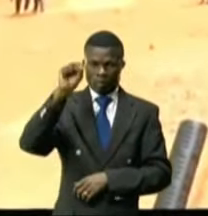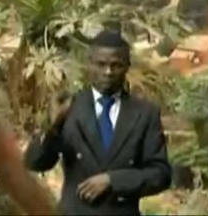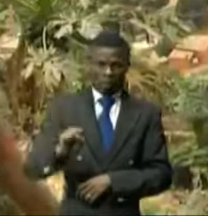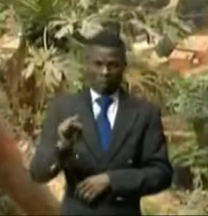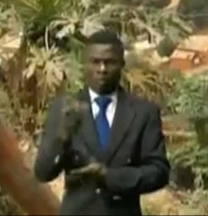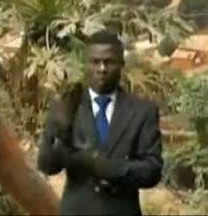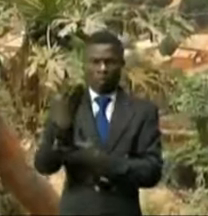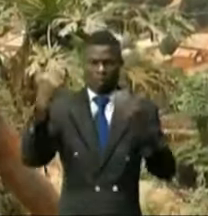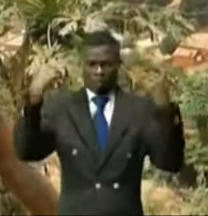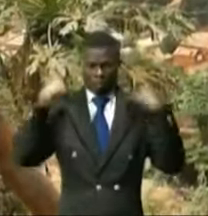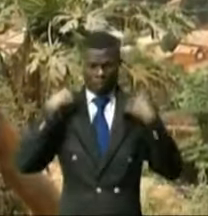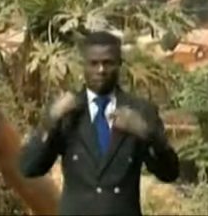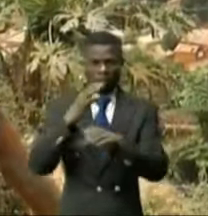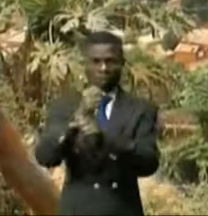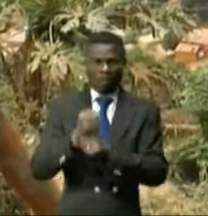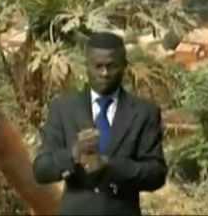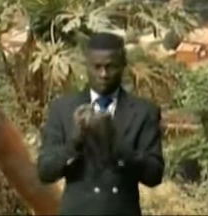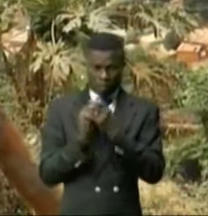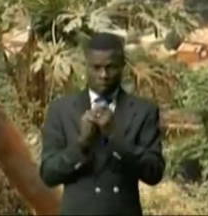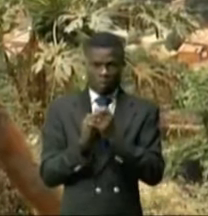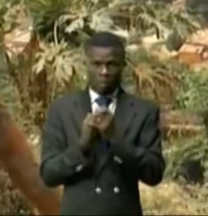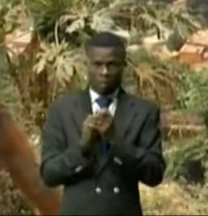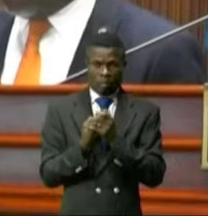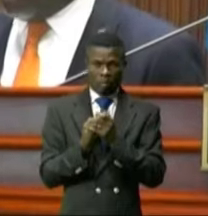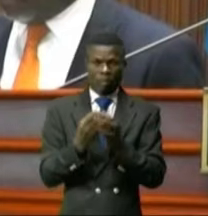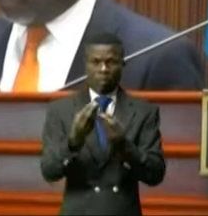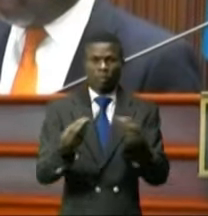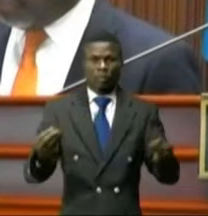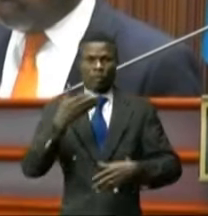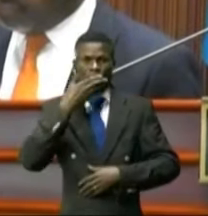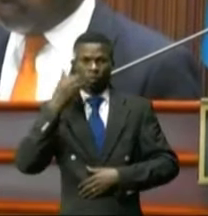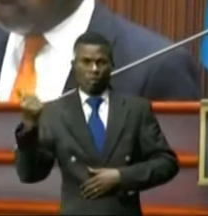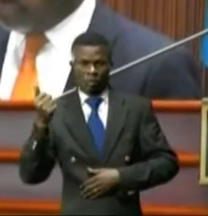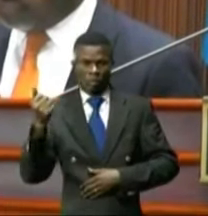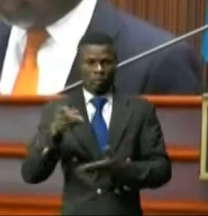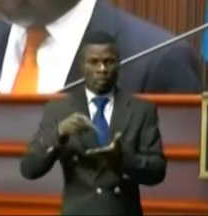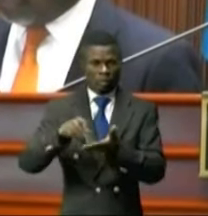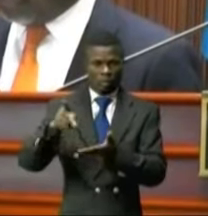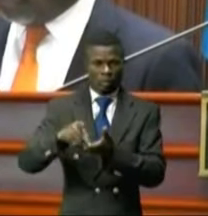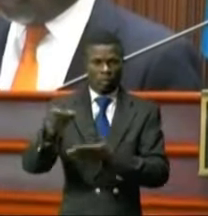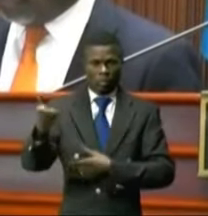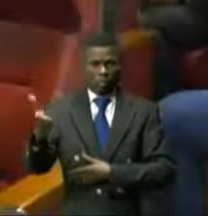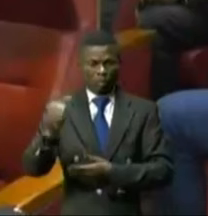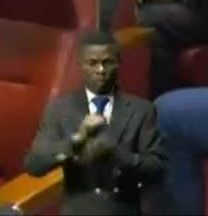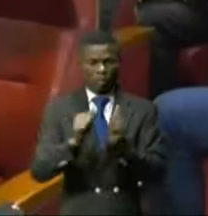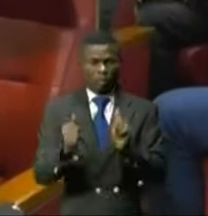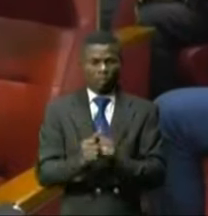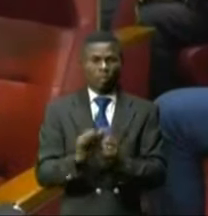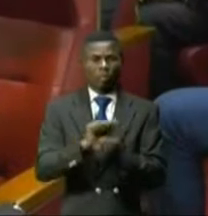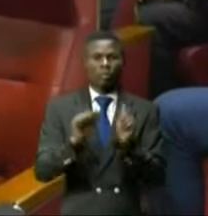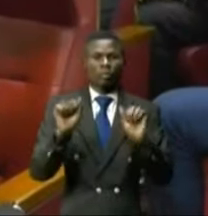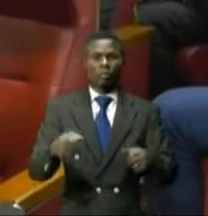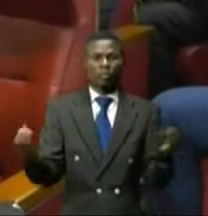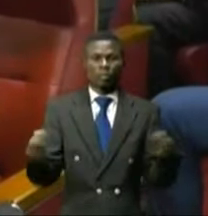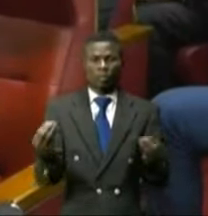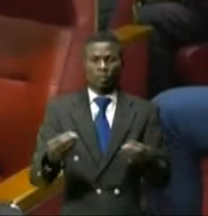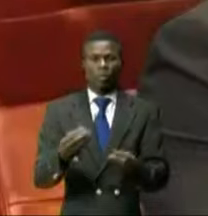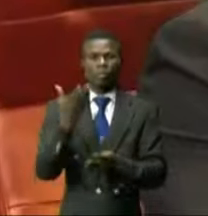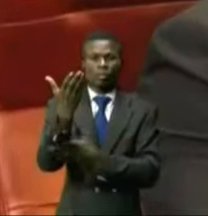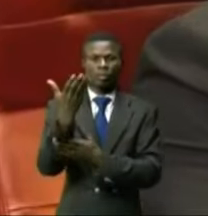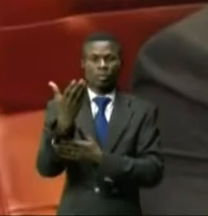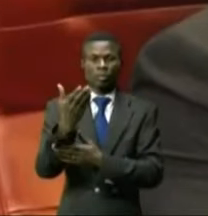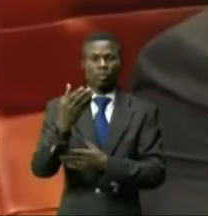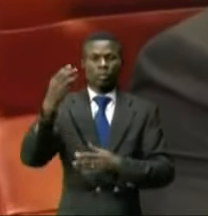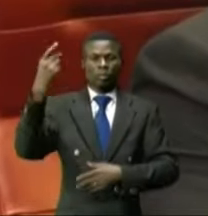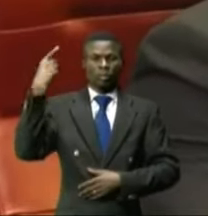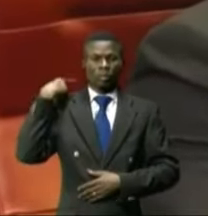compétentes, seront bénéficiaires dans les jours à venir d'une meilleure solution et d'un heureux dénouement. Situation rendue possible grâce au plaidoyer fait par